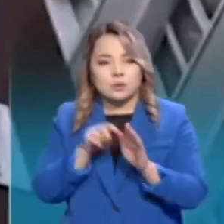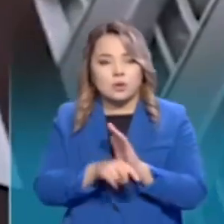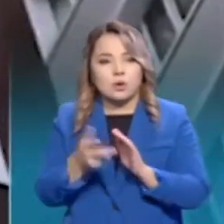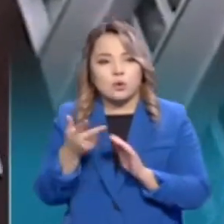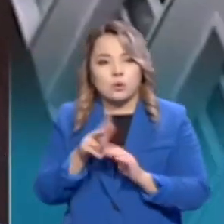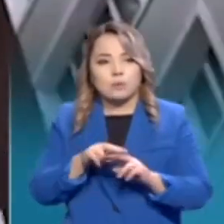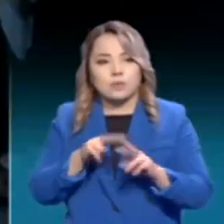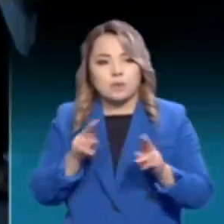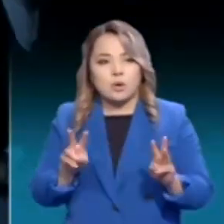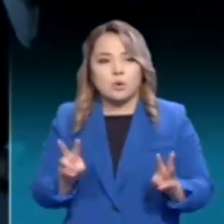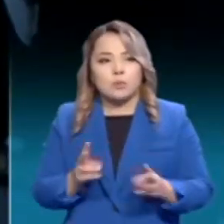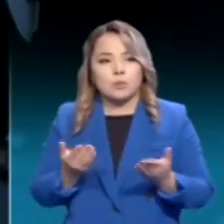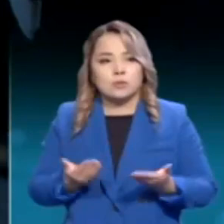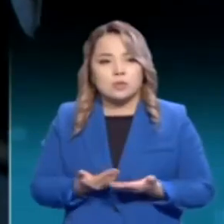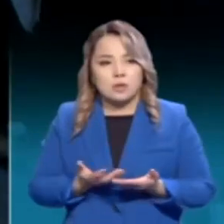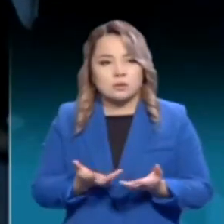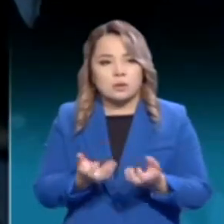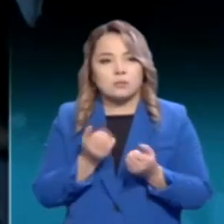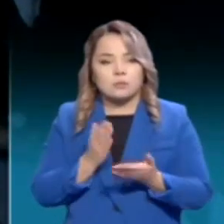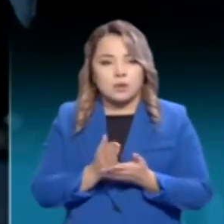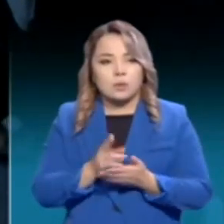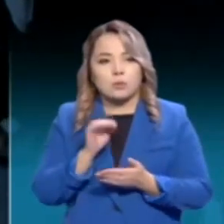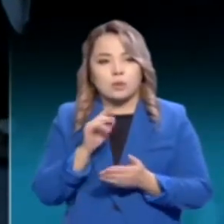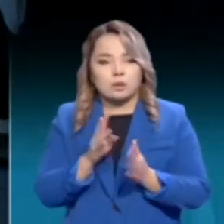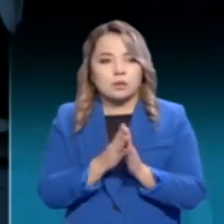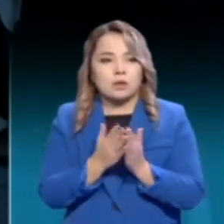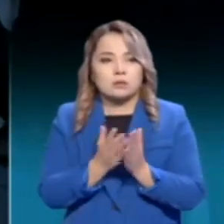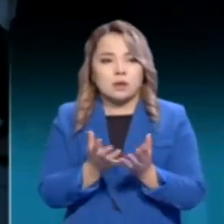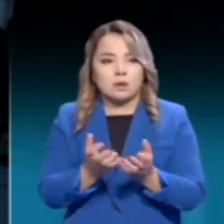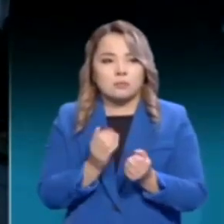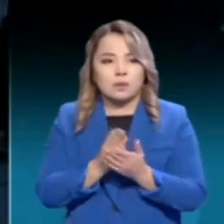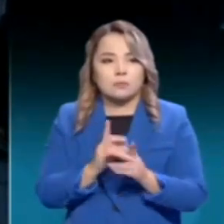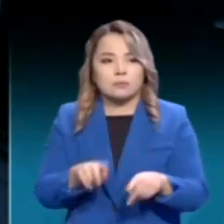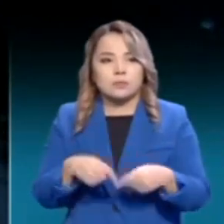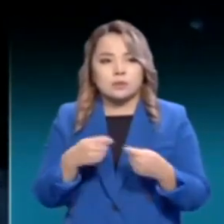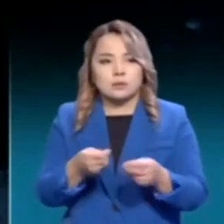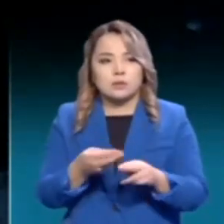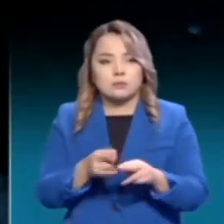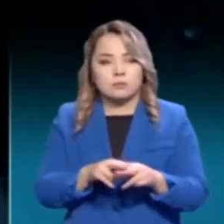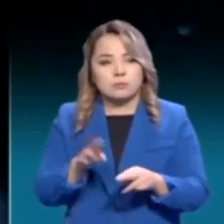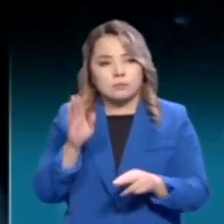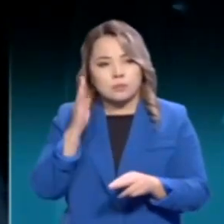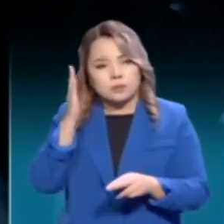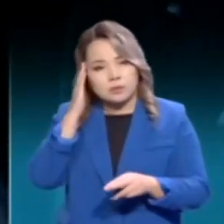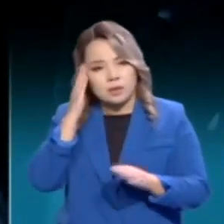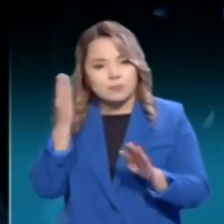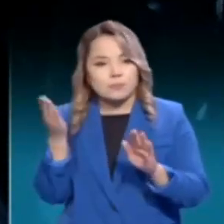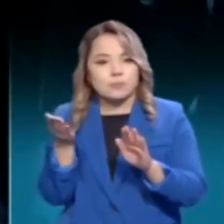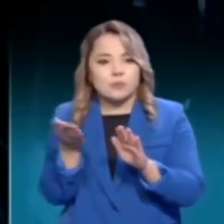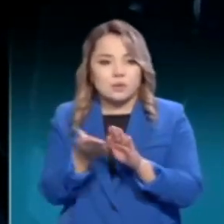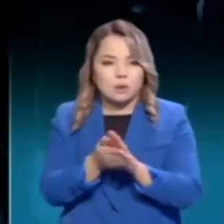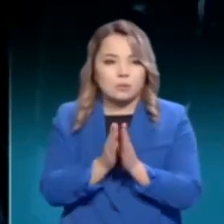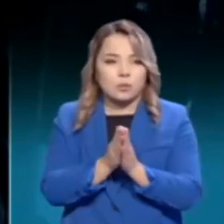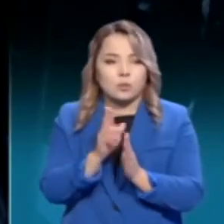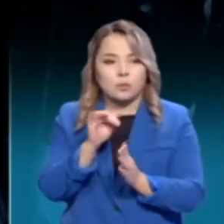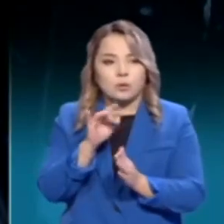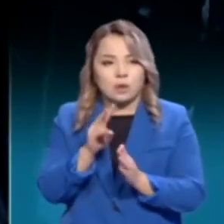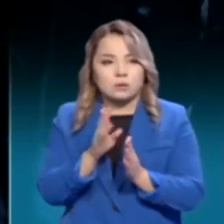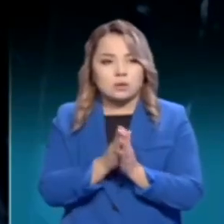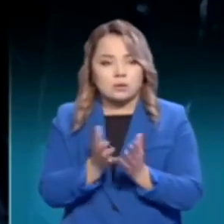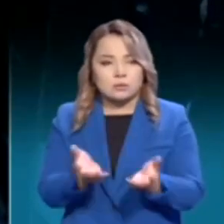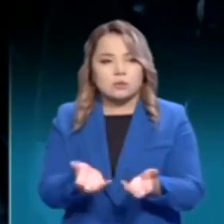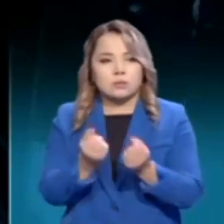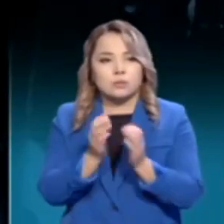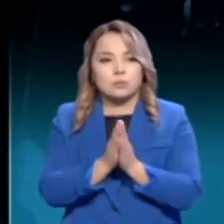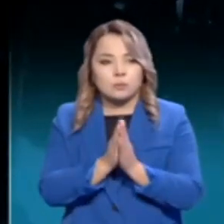өмірді сақтап қалды. Құран кітапты алып барып, санитаркам біреуден беру жердім осына баланың басына қойындарш.